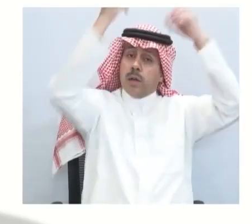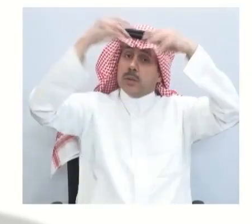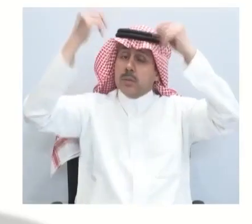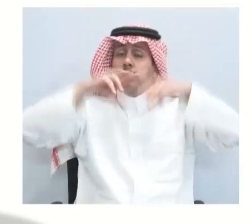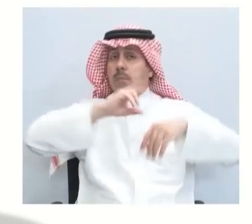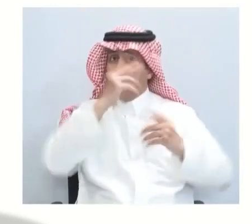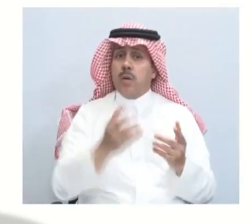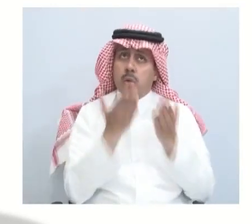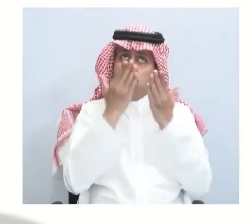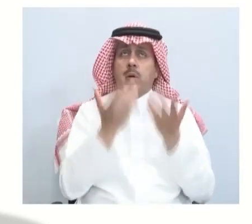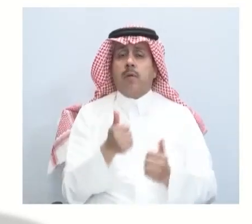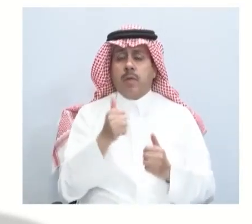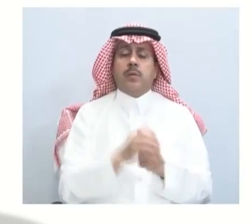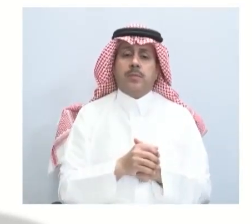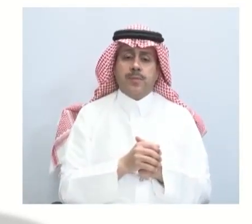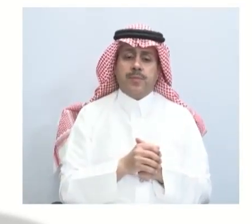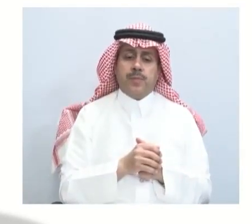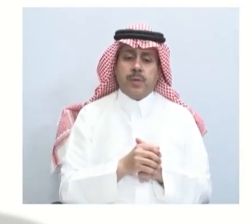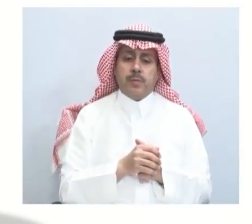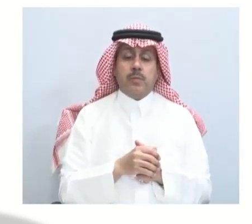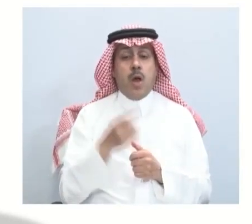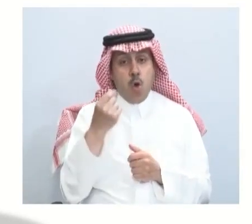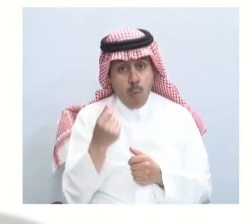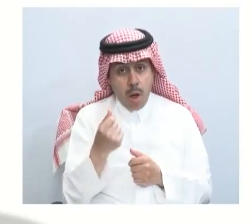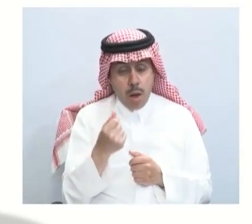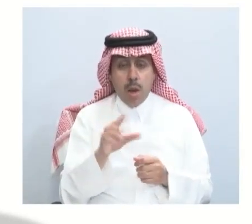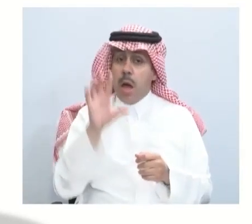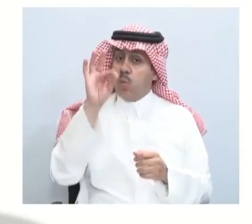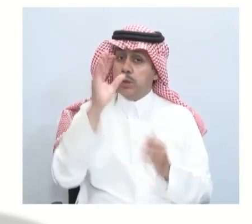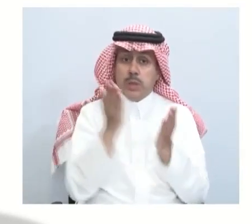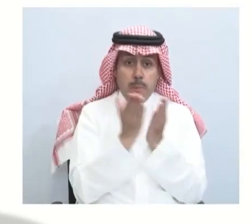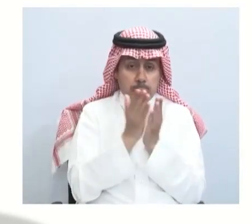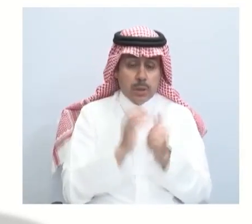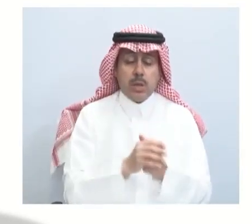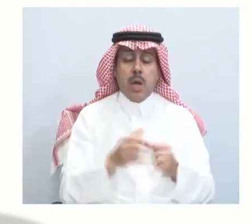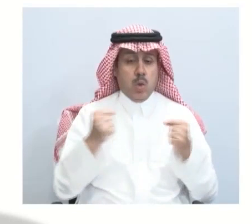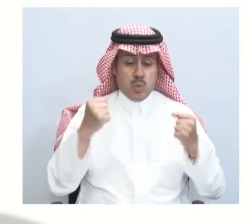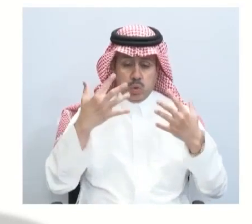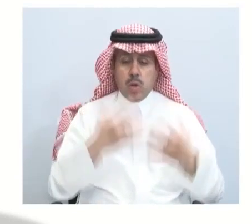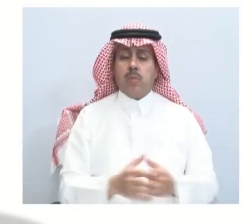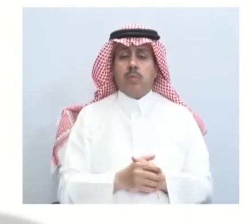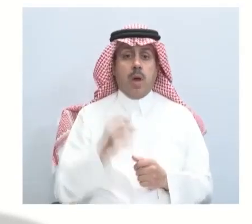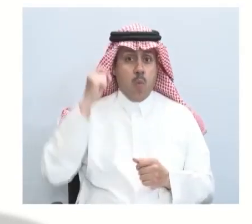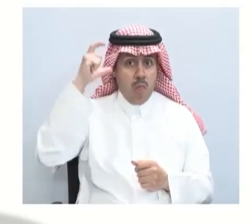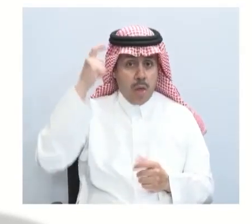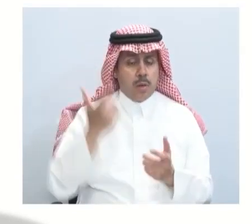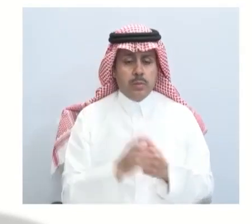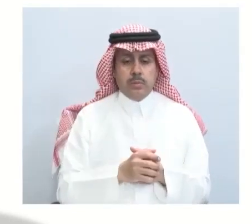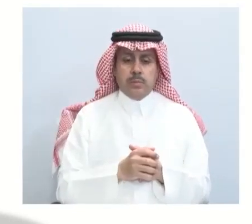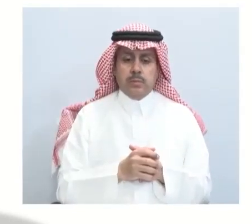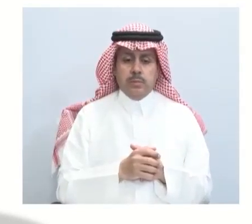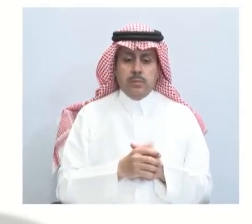خيرا منها سواء كان نعمه مال او عافيه او ذكان او غير ذلك